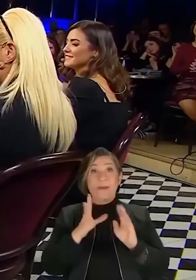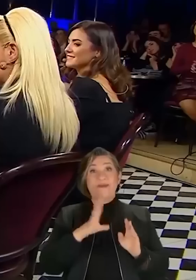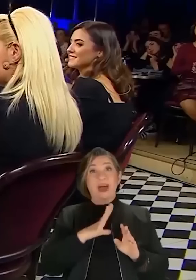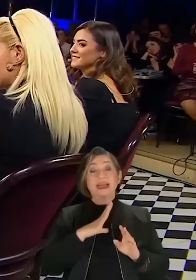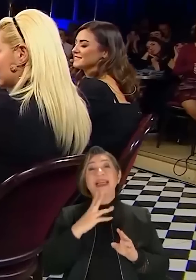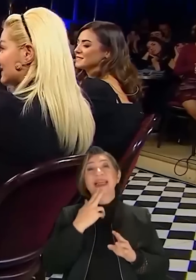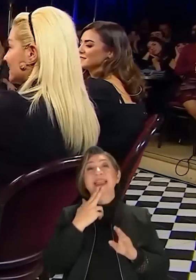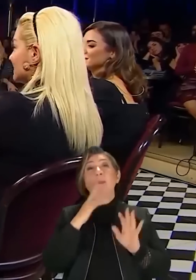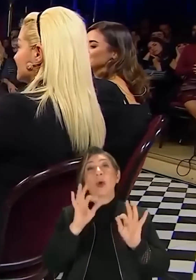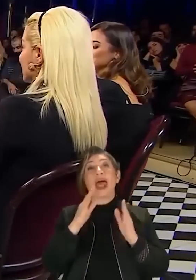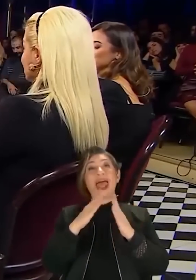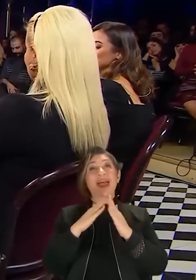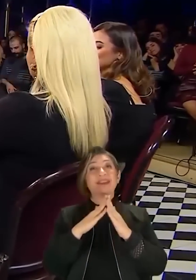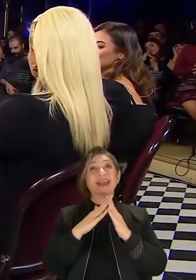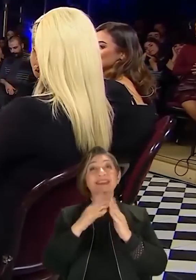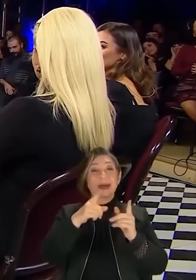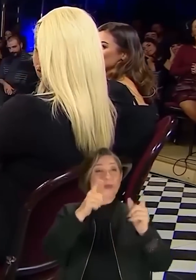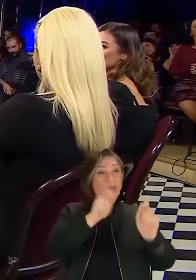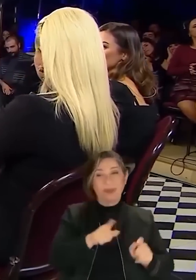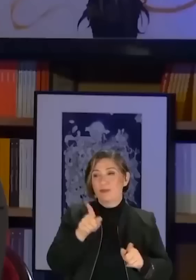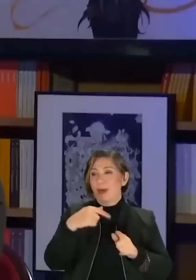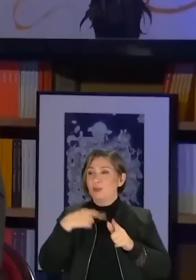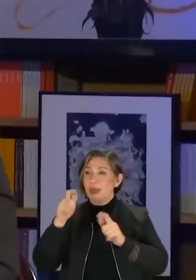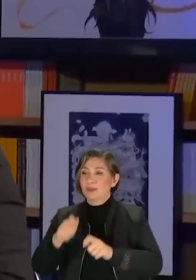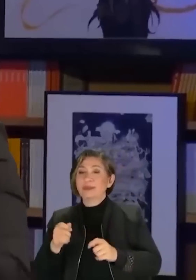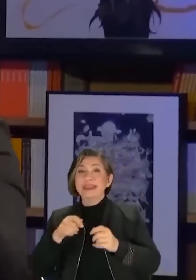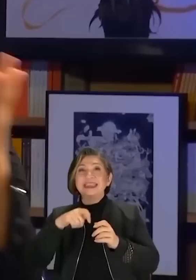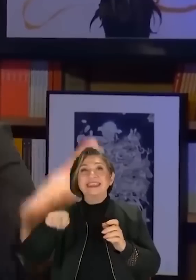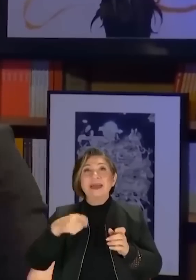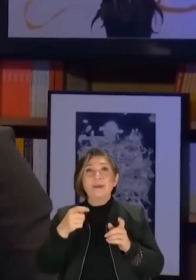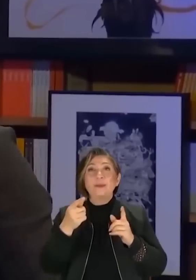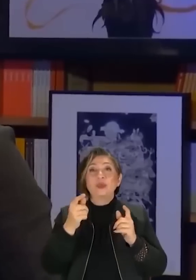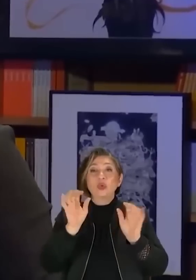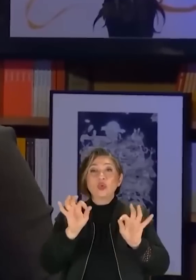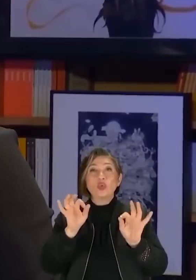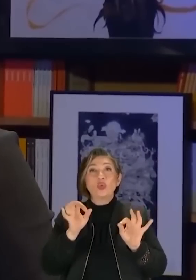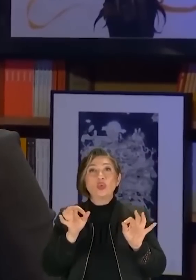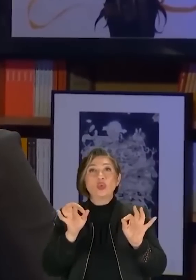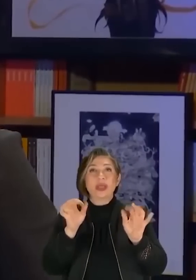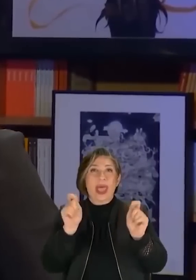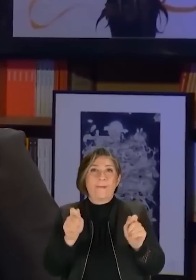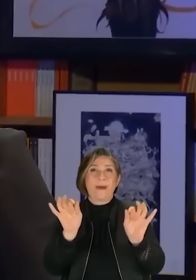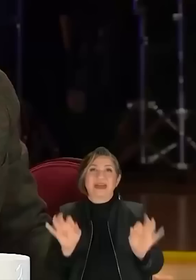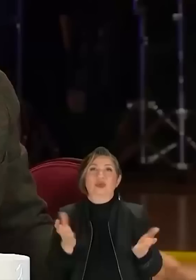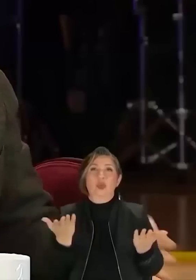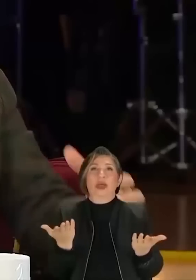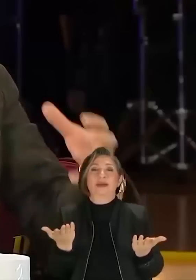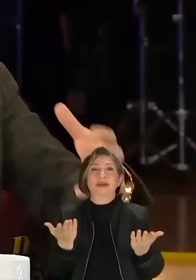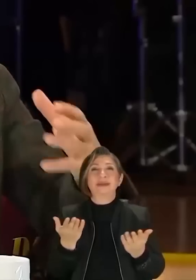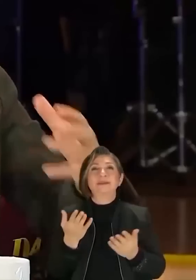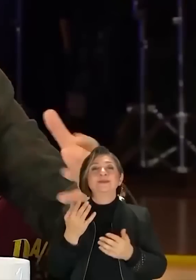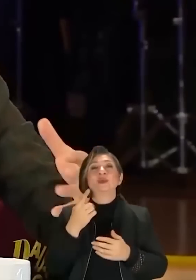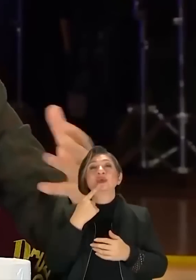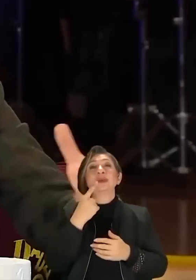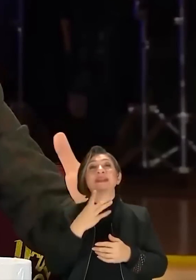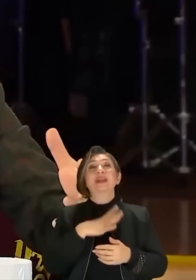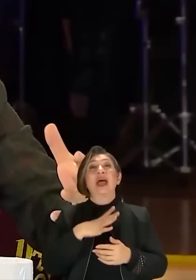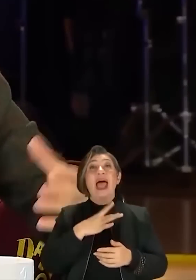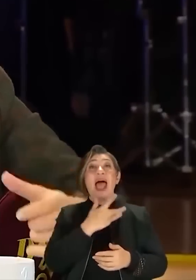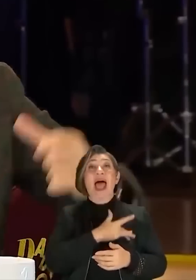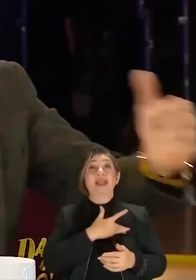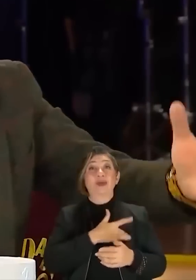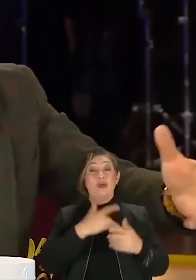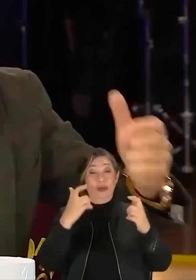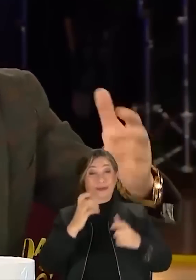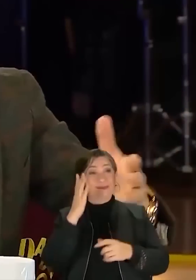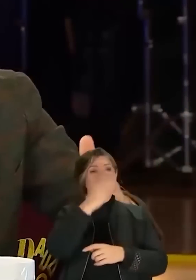İşte İkram. Kadınlar hep böyle evde sen bunu yaptın, ben bunu yaptım. Kısır günleri bambaşka günlere dönüşüyor yani. Yani şöyle demek istiyorum sana. Mesela gittik